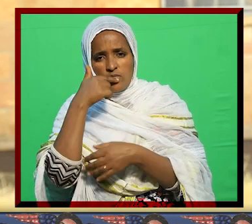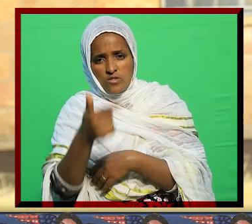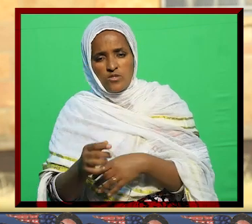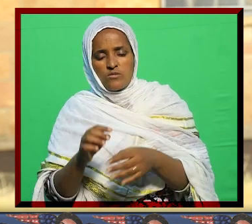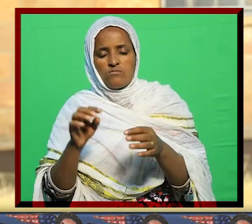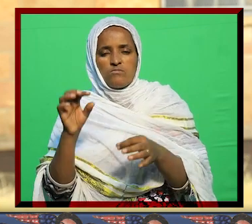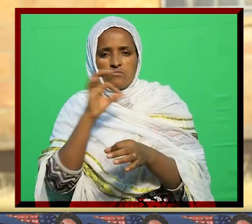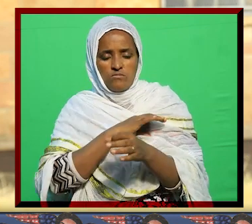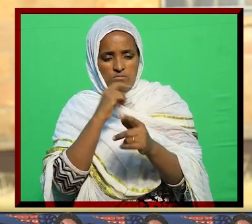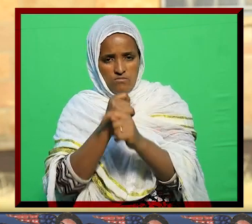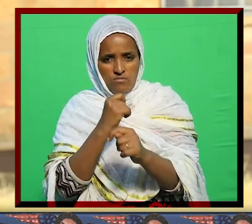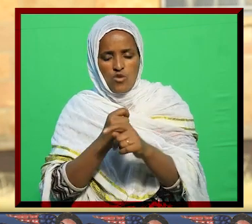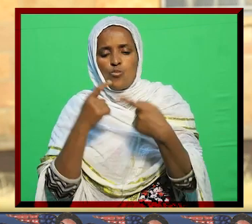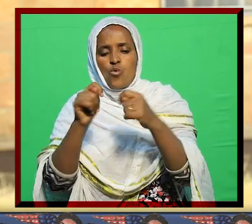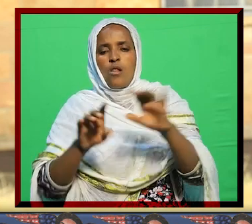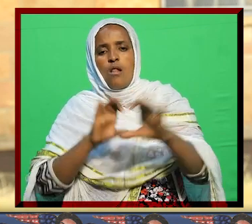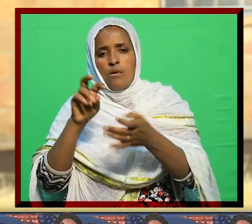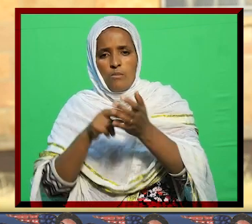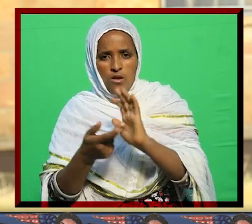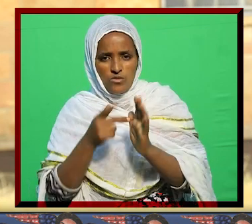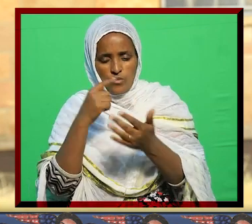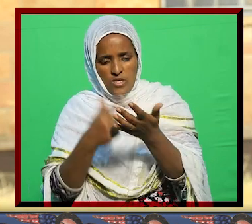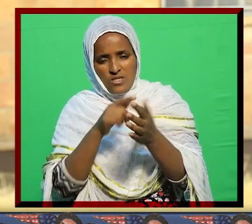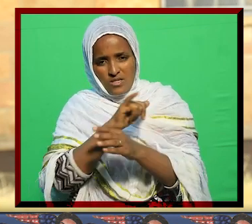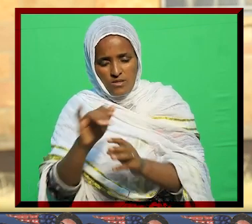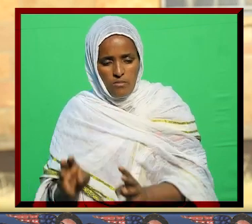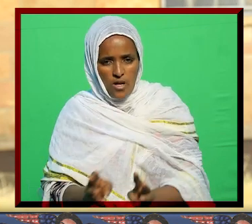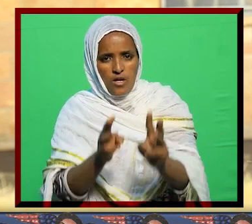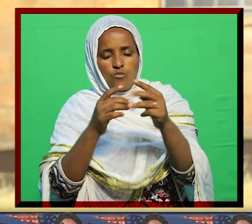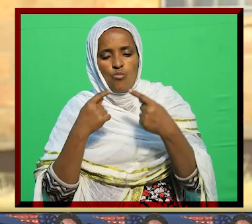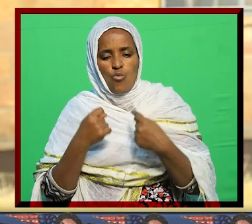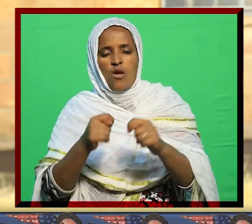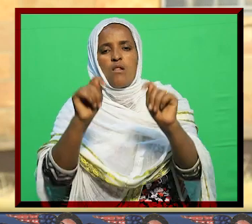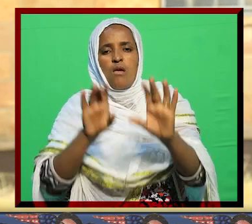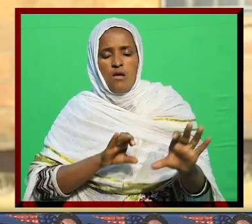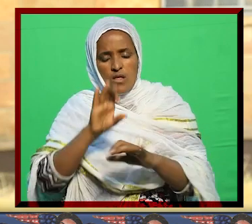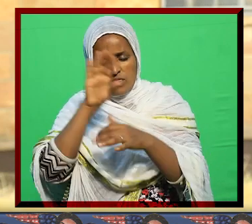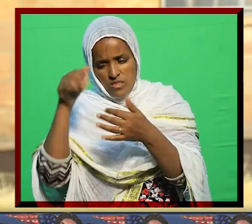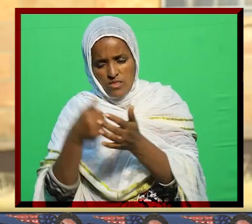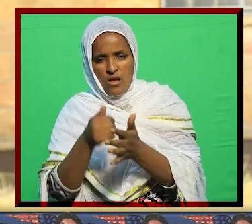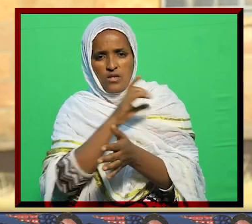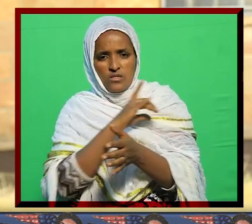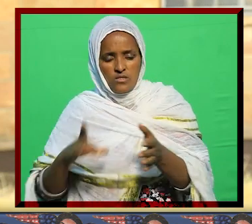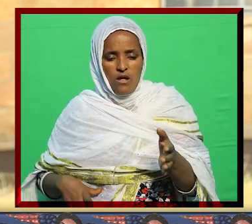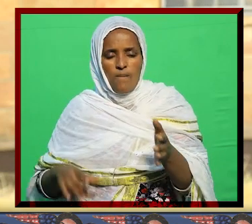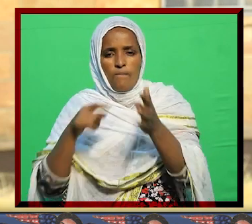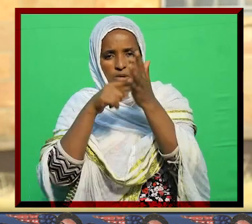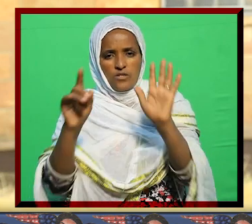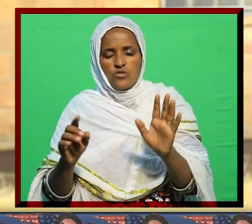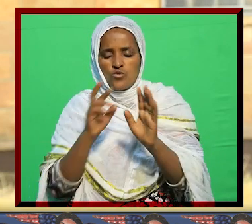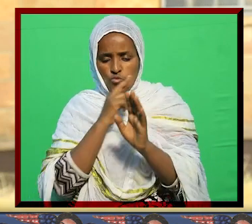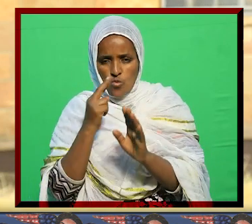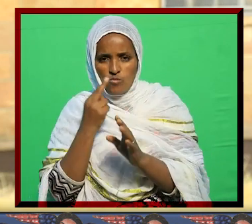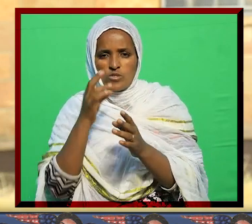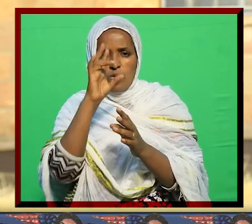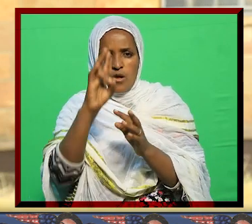ቅዱሳን ለመምሰል ትሩፈ ምግባር የሆኑትን ለመምሰል ሙከራ እናደርጋለን ማለት ነውና በዚህ መልኩ ሁሉ ሙከራ ይደረጋል። በጠቅላላ ክርስትናችን